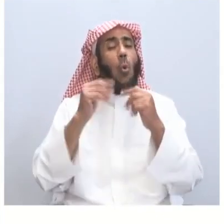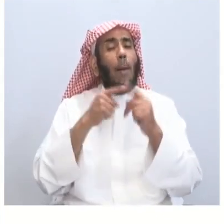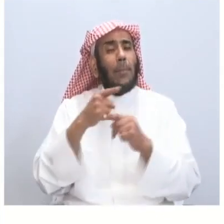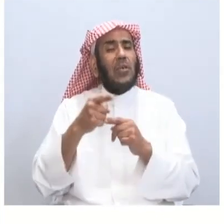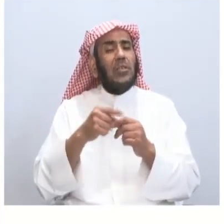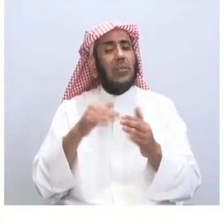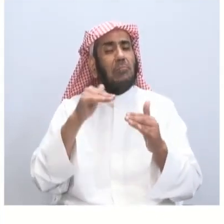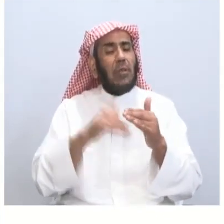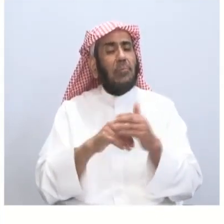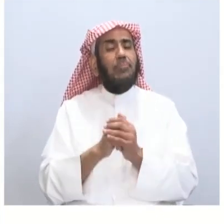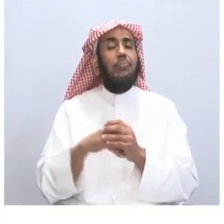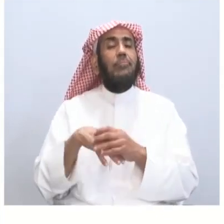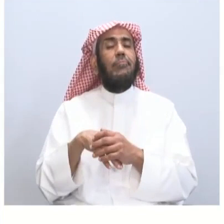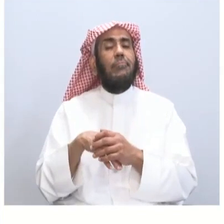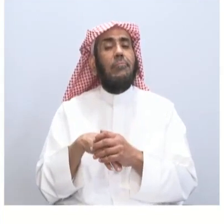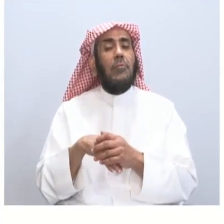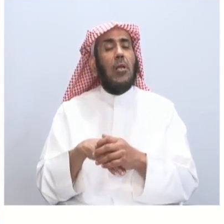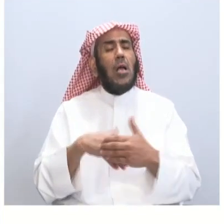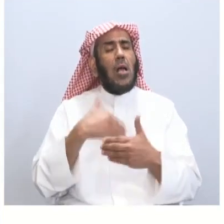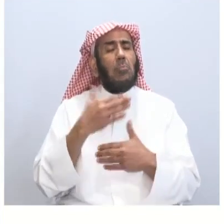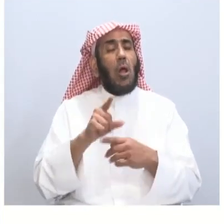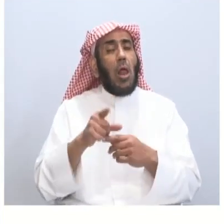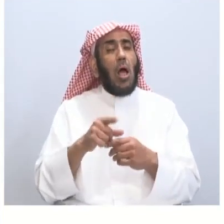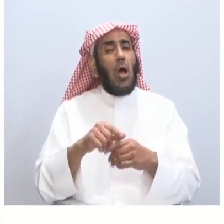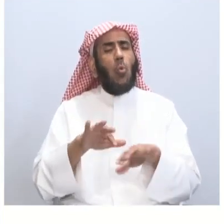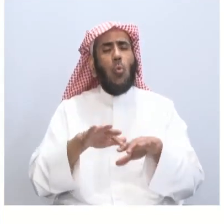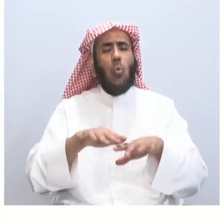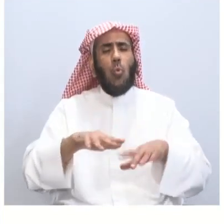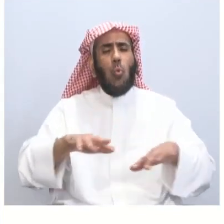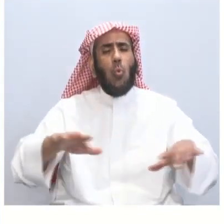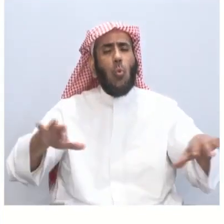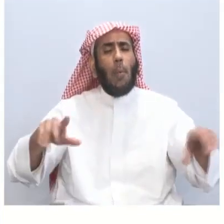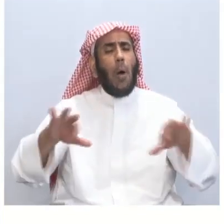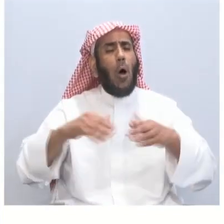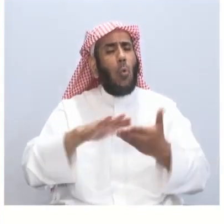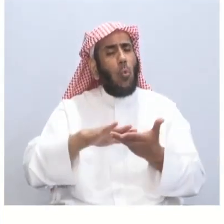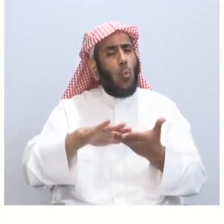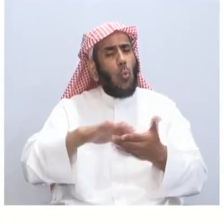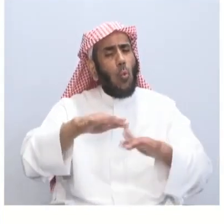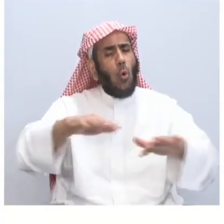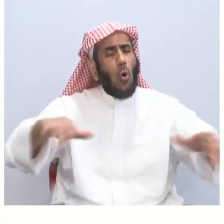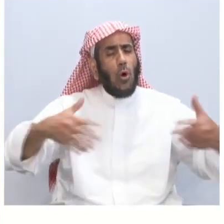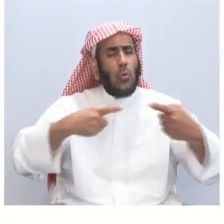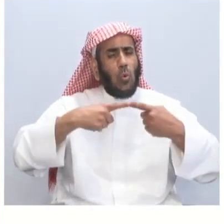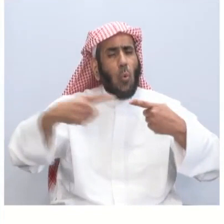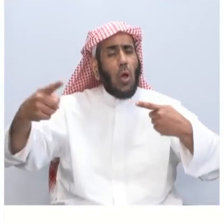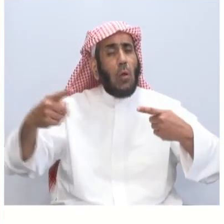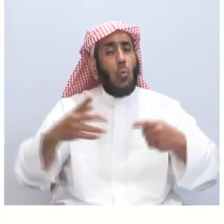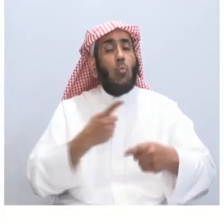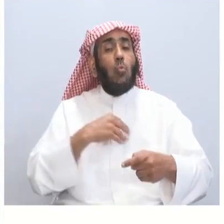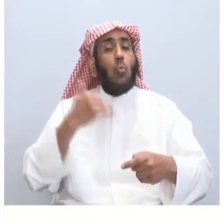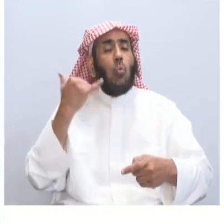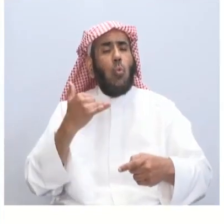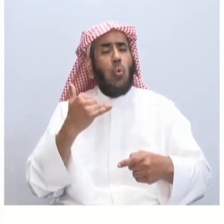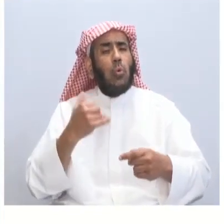تحت ولائها اصبح لها سواحل طويله فظهرت الحاجه